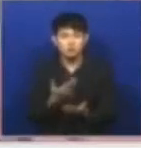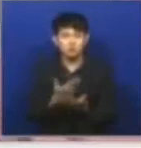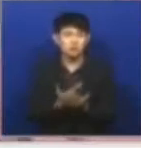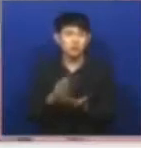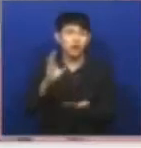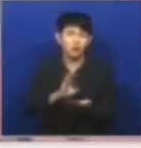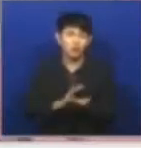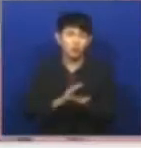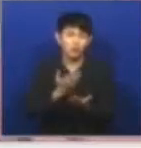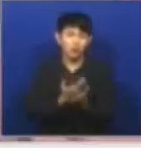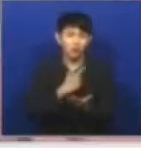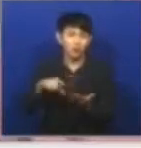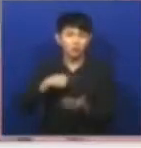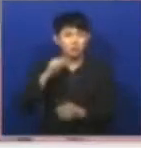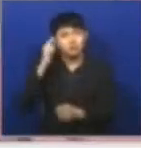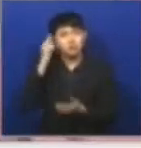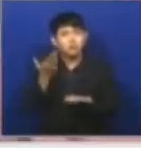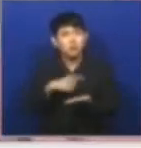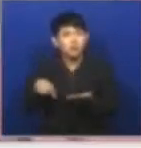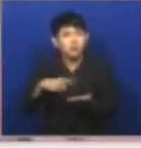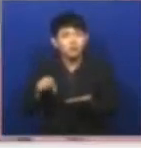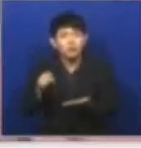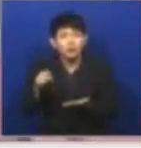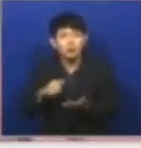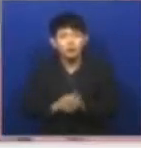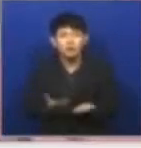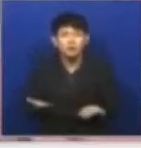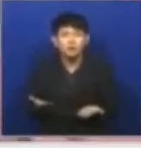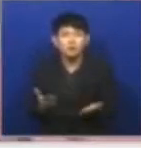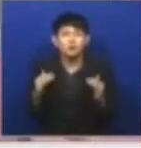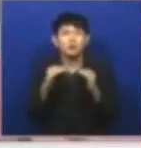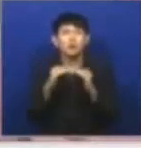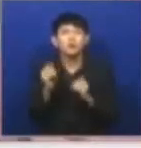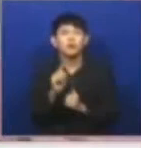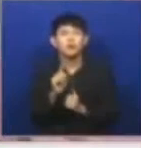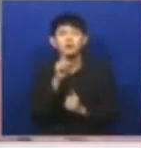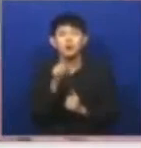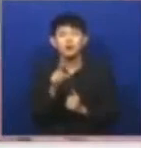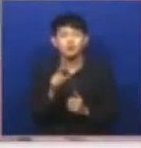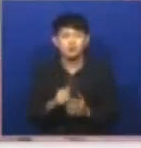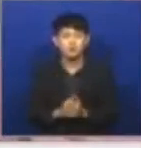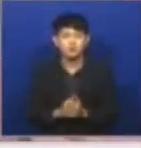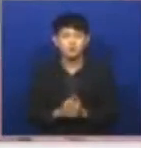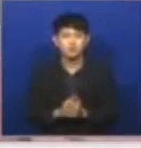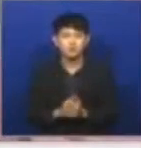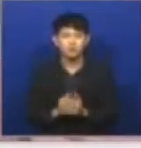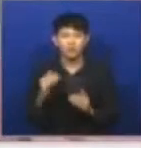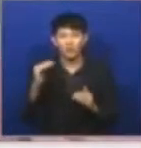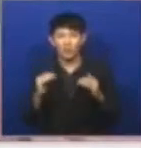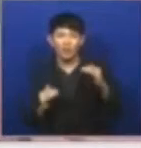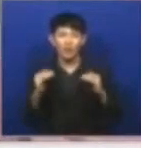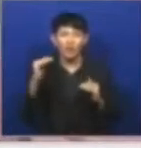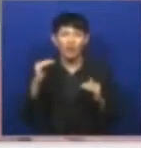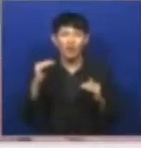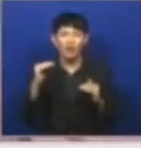มาณเนี่ยท่านโอนไปไม่รู้เรื่องเลยแล้วยังไงมันจะเสมอภาคยังไงความเหลื่อมล้ำความเสม